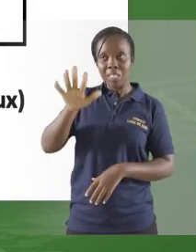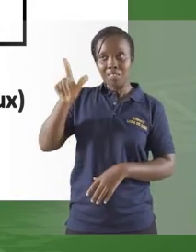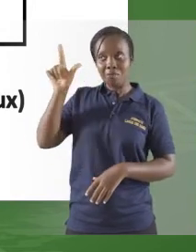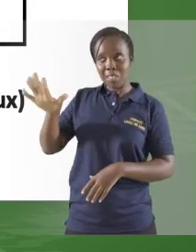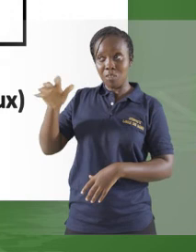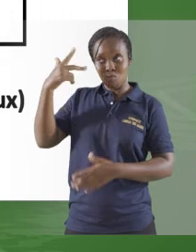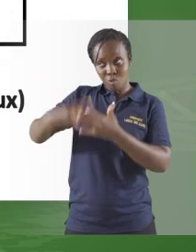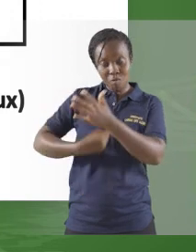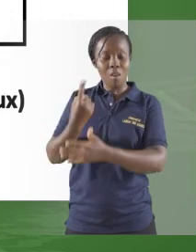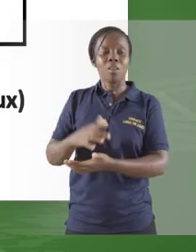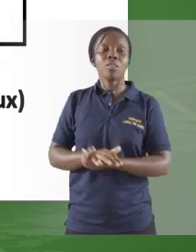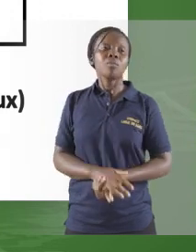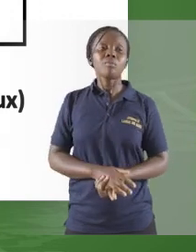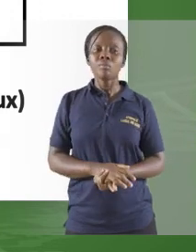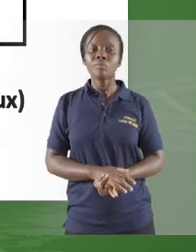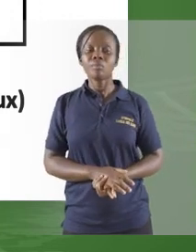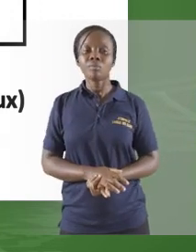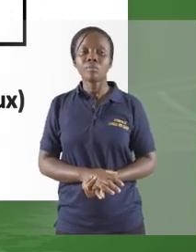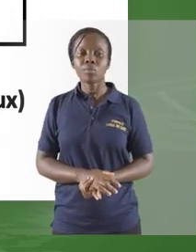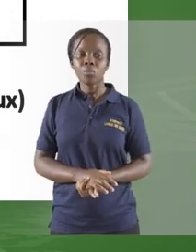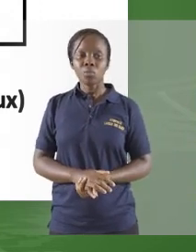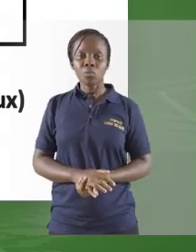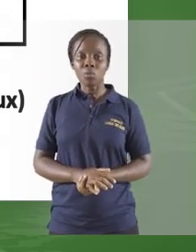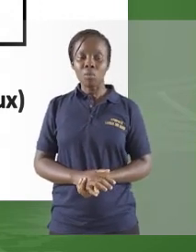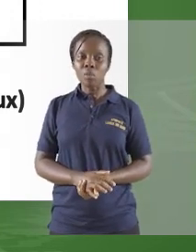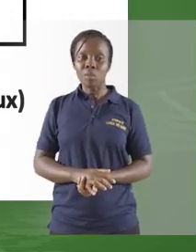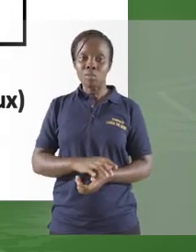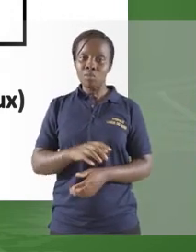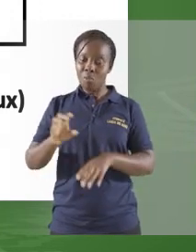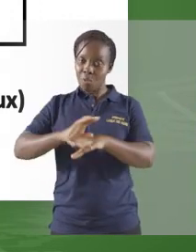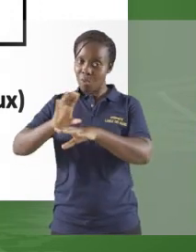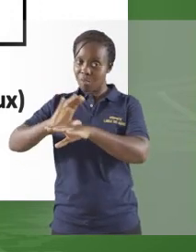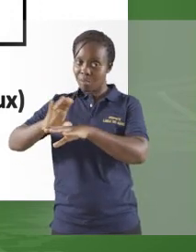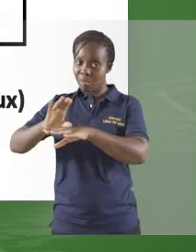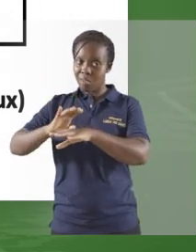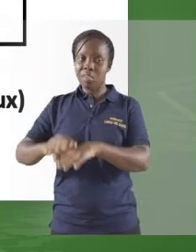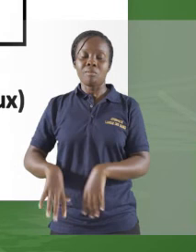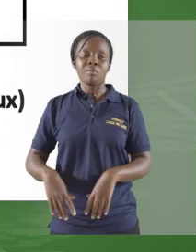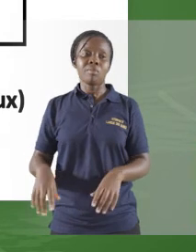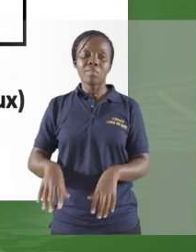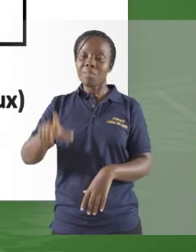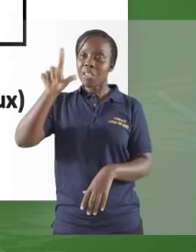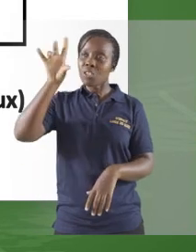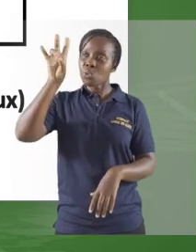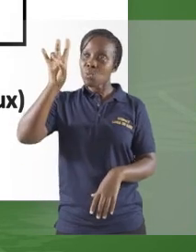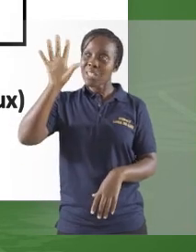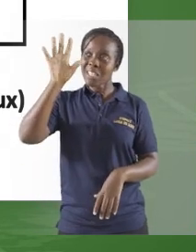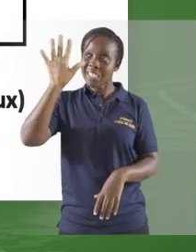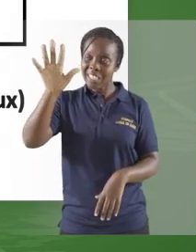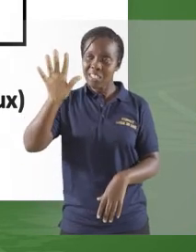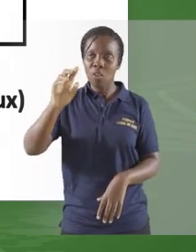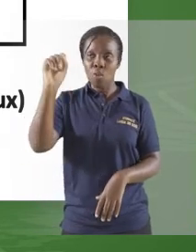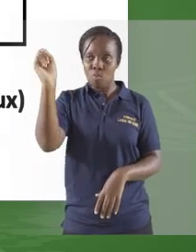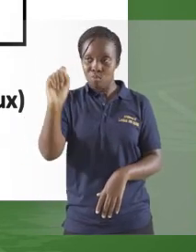Chaque case représentant 25%. Donc cela fait 25 fois 3. Ça fait 75. Ramené en